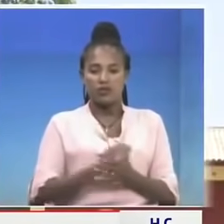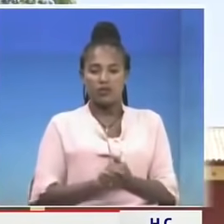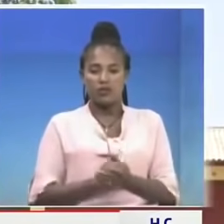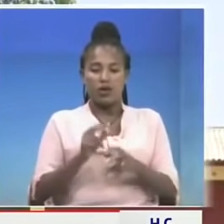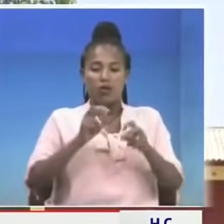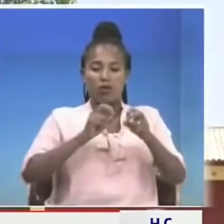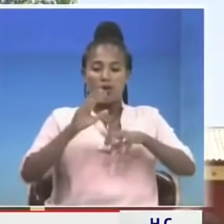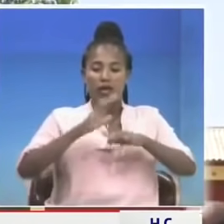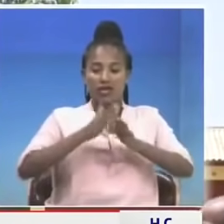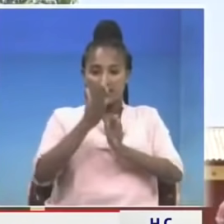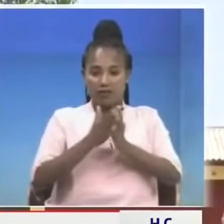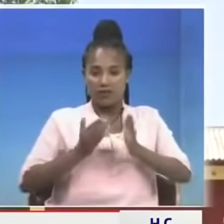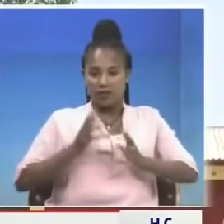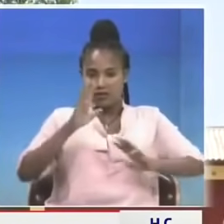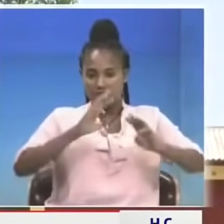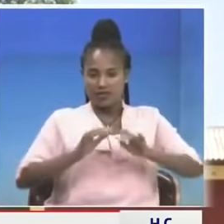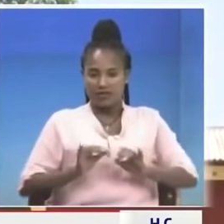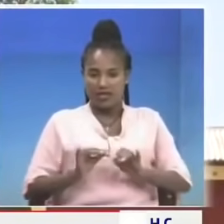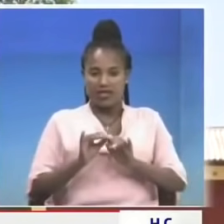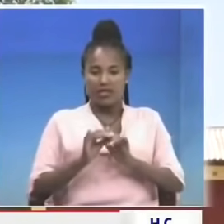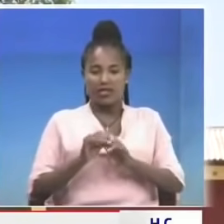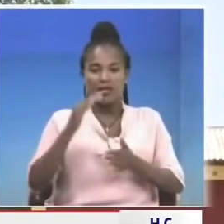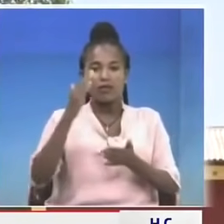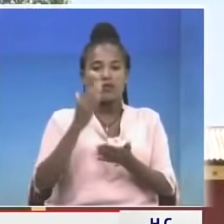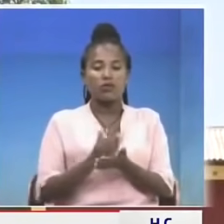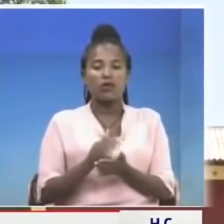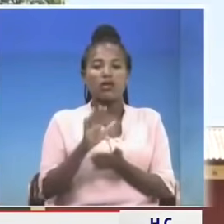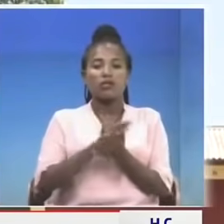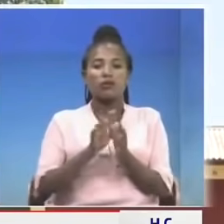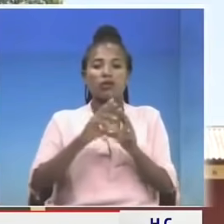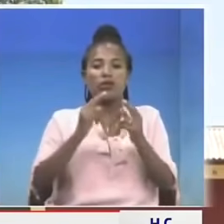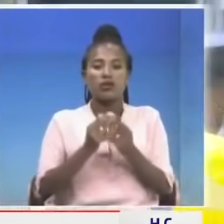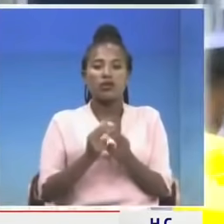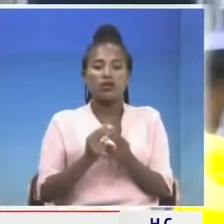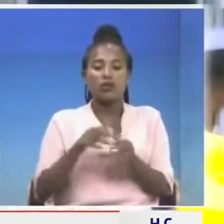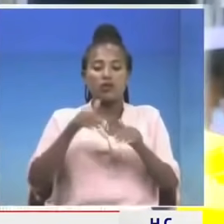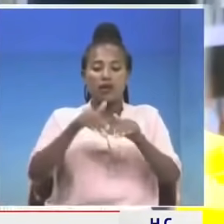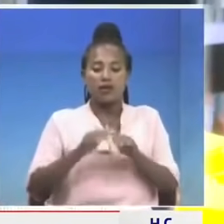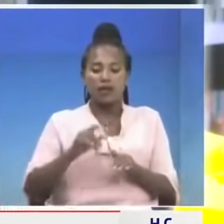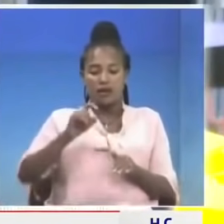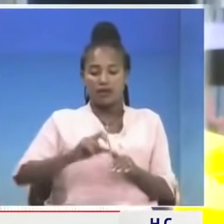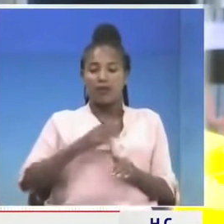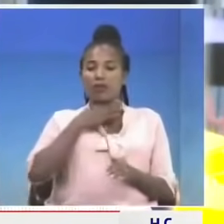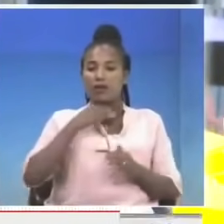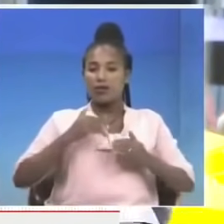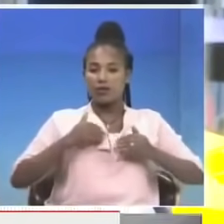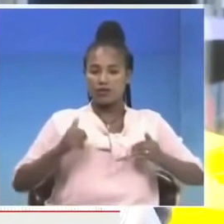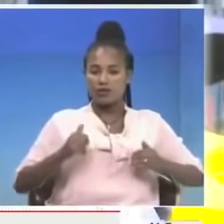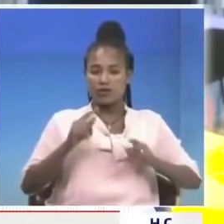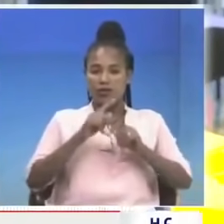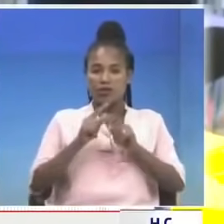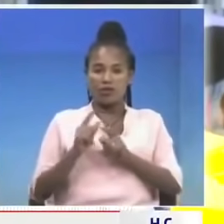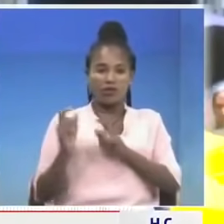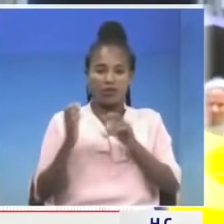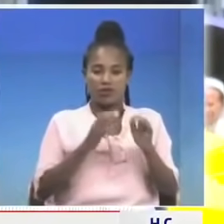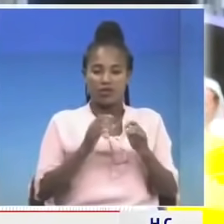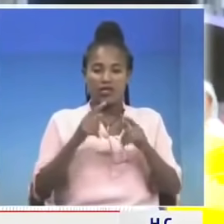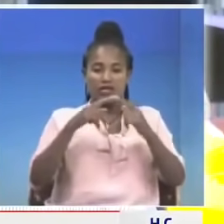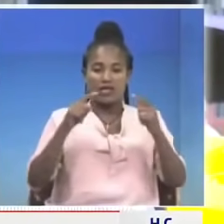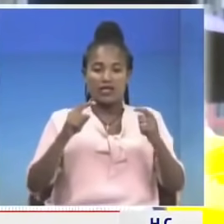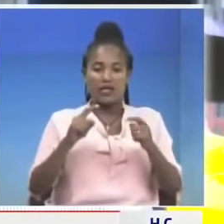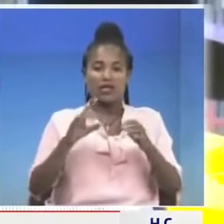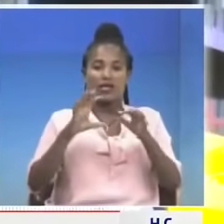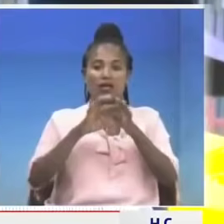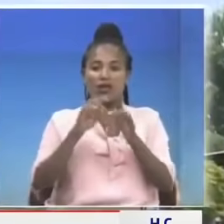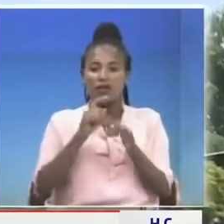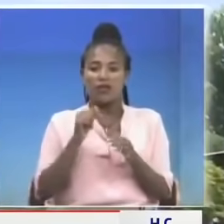ላይ እየተፈጸመ ያለውን ችግር በዘላቂነት ለማስቆምም አሸባሪው ትነግ መቀበር አለበት በሚል የአማራ ወጣቶች በተለያዩ ግንባሮች ከጠላት ጋር እየተናነቁ